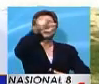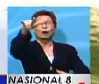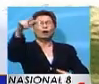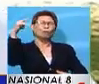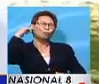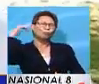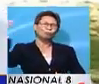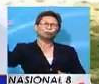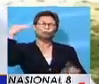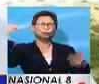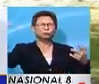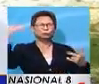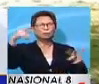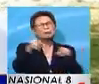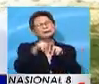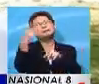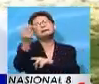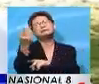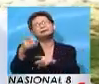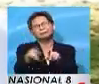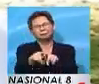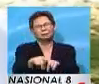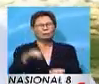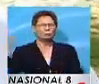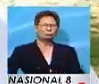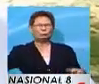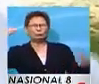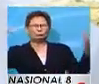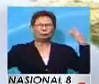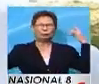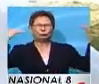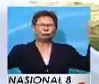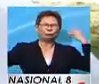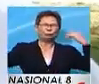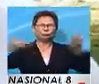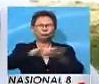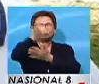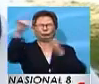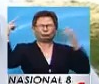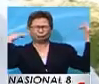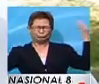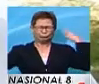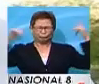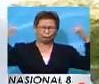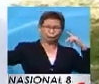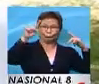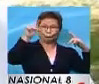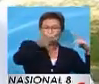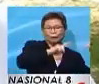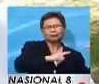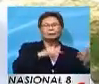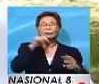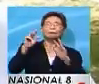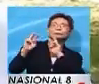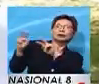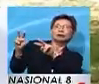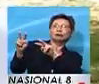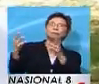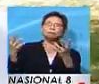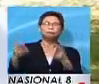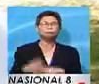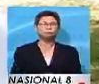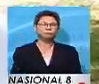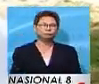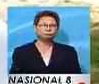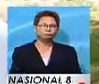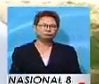tu saya duud dia bunyi luar biasa bunyi cukup deras tapi saya tak tengok duuk dalam